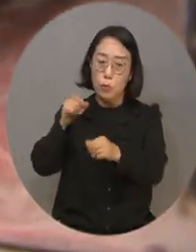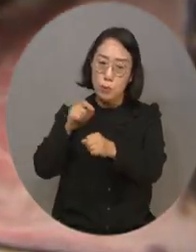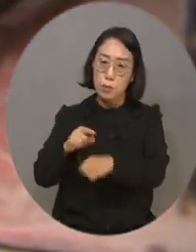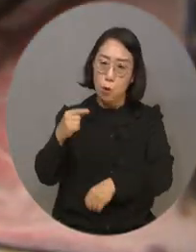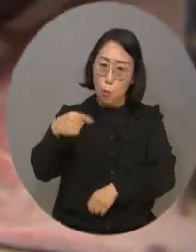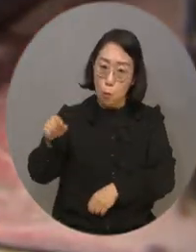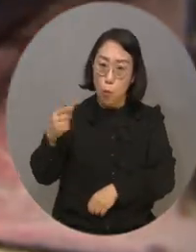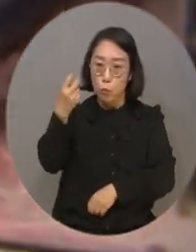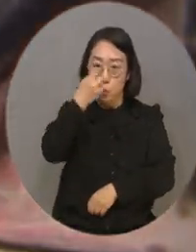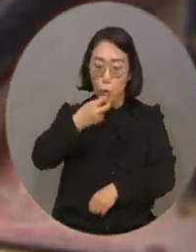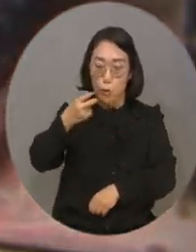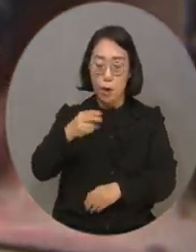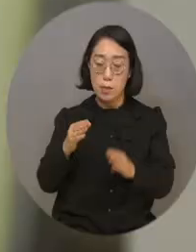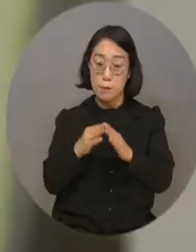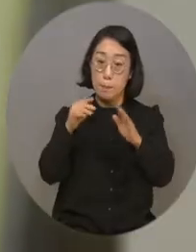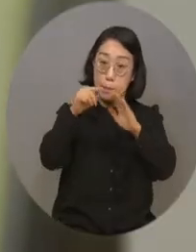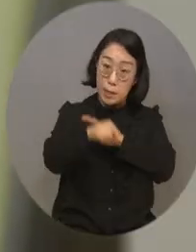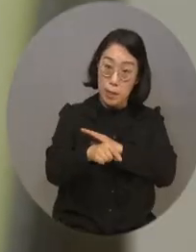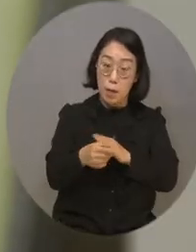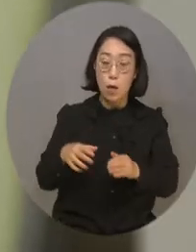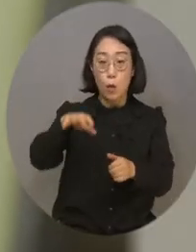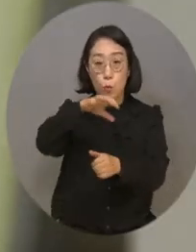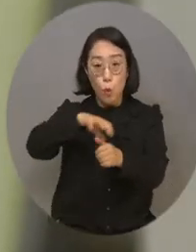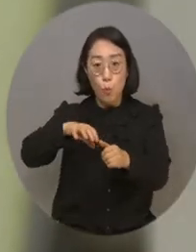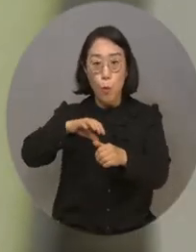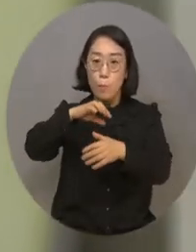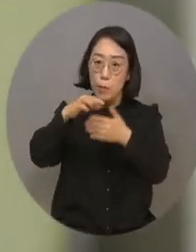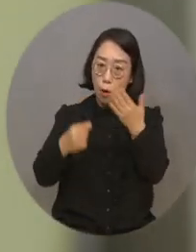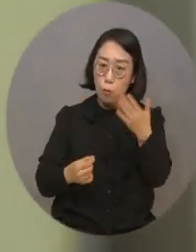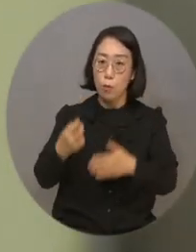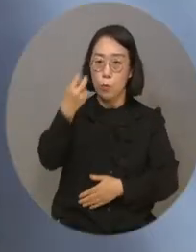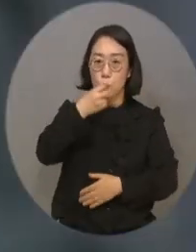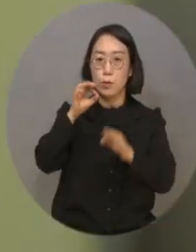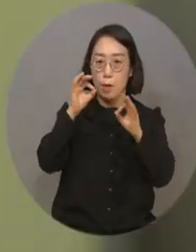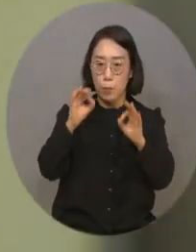이용 실태, 야간 및 주말 돌봄 여건 등을 파악합니다.